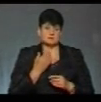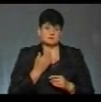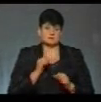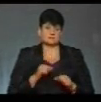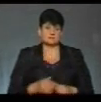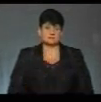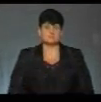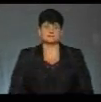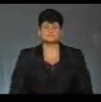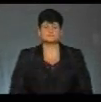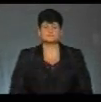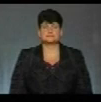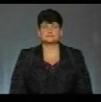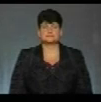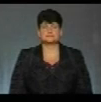повноважень.